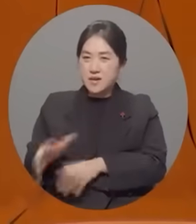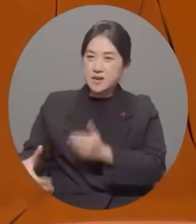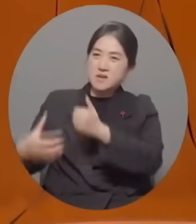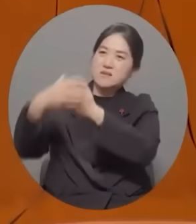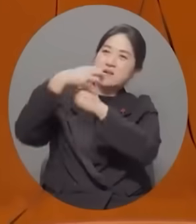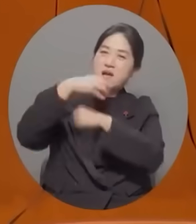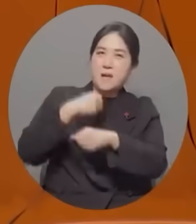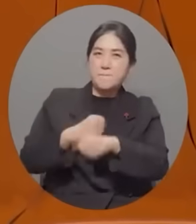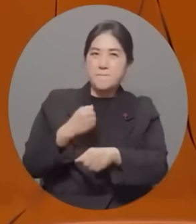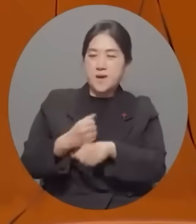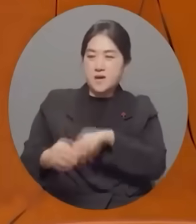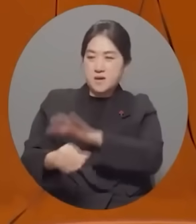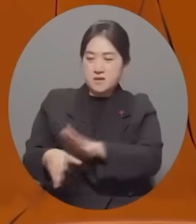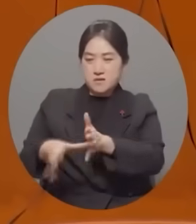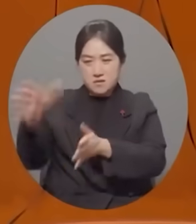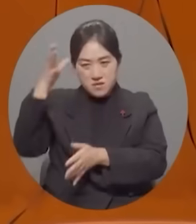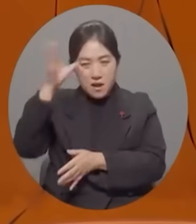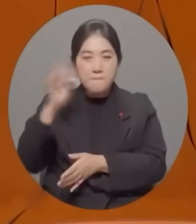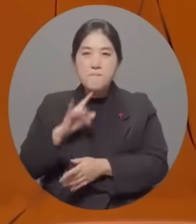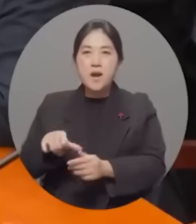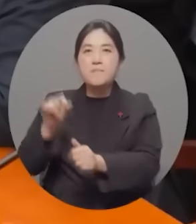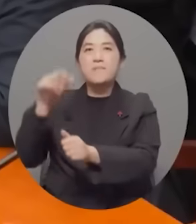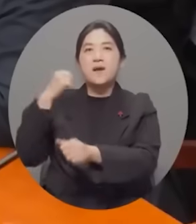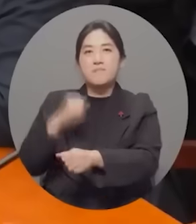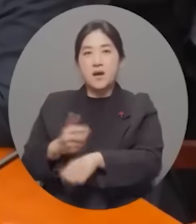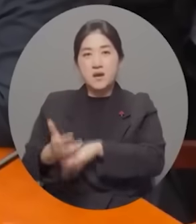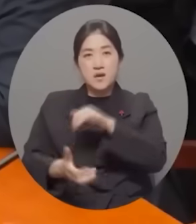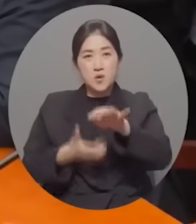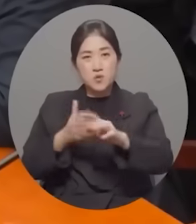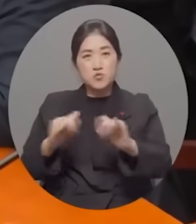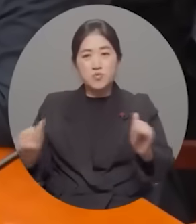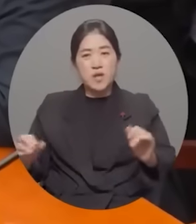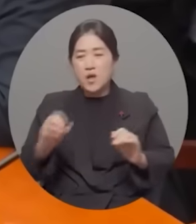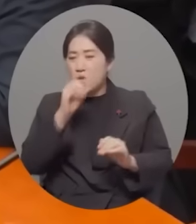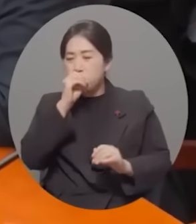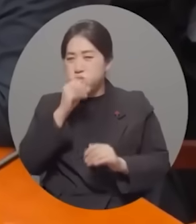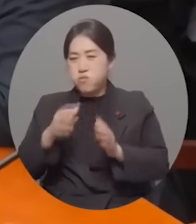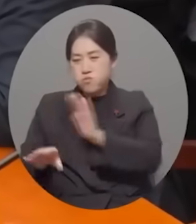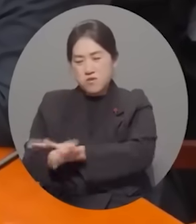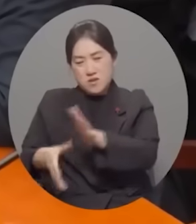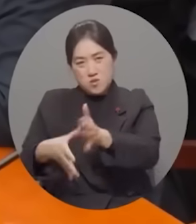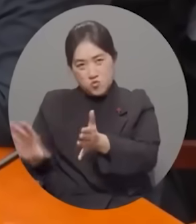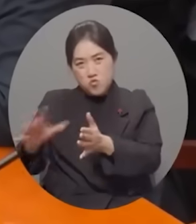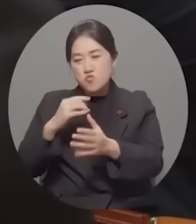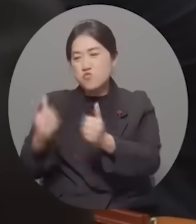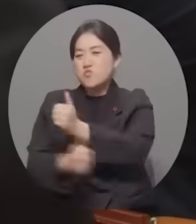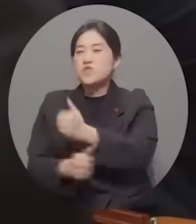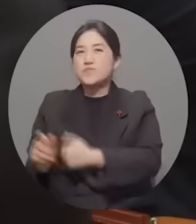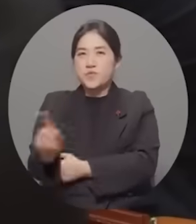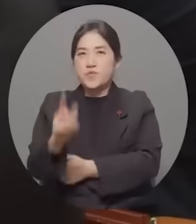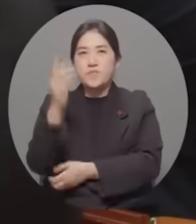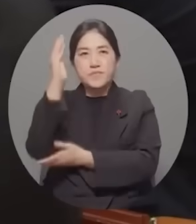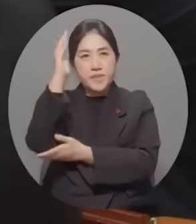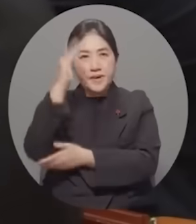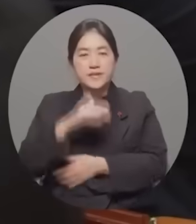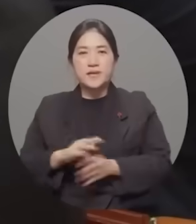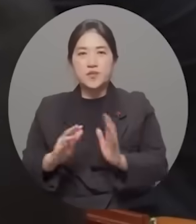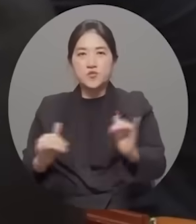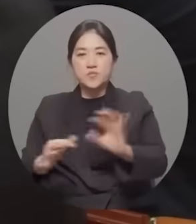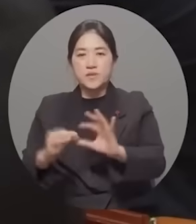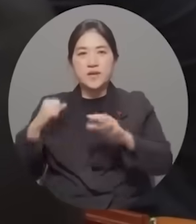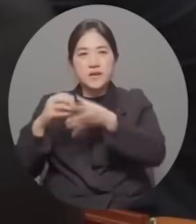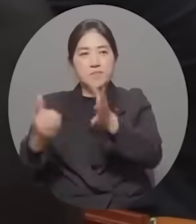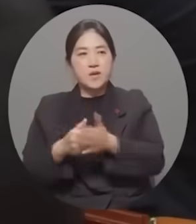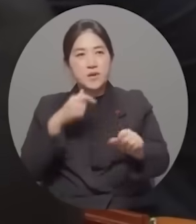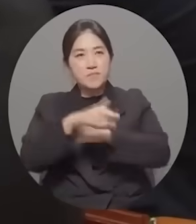주도할 극우 논객만 찾았다며 혁신도 국민도 없는 극우 위원회일 뿐이라고 맹비난했습니다. 국민의힘은